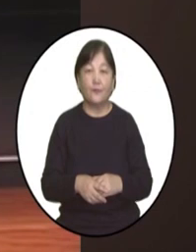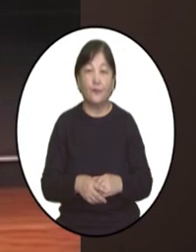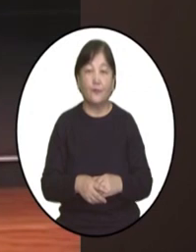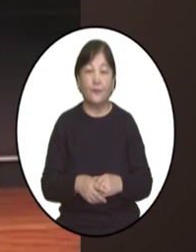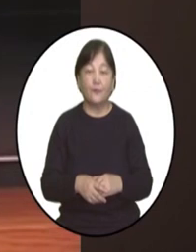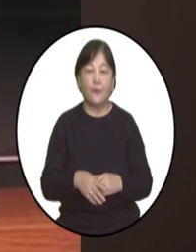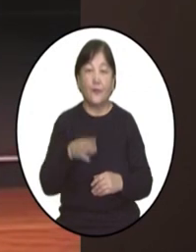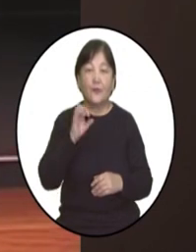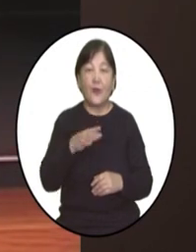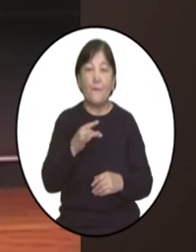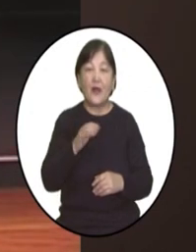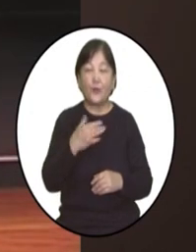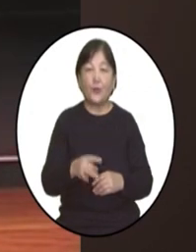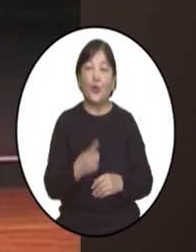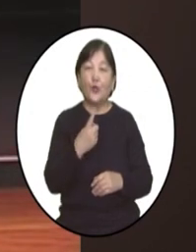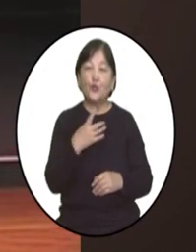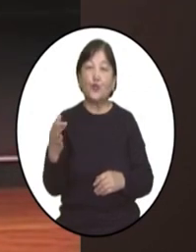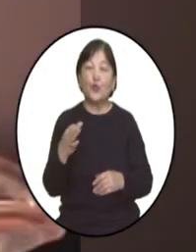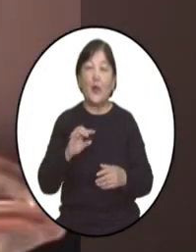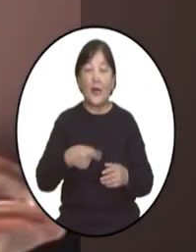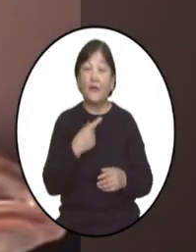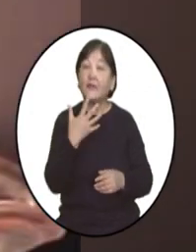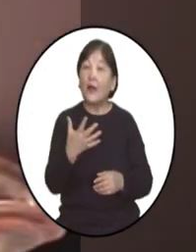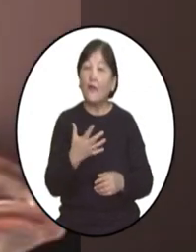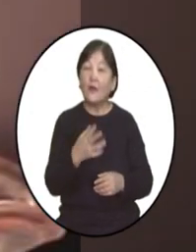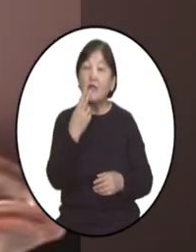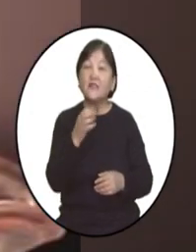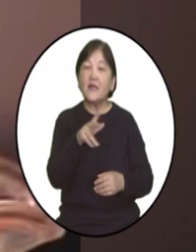За, температур нь 115 градус Цельсий ахна.